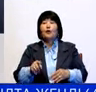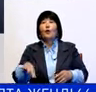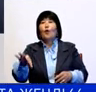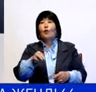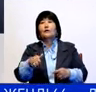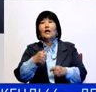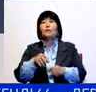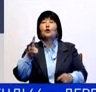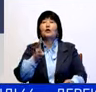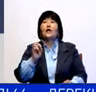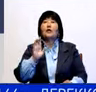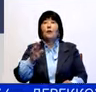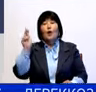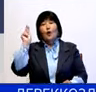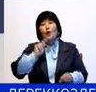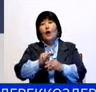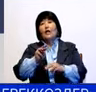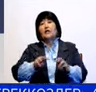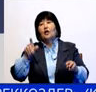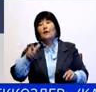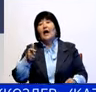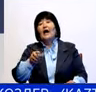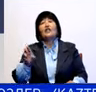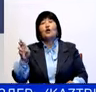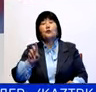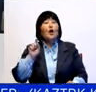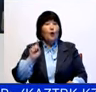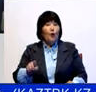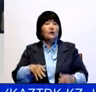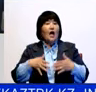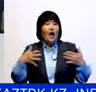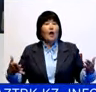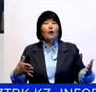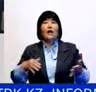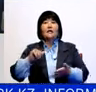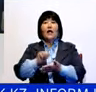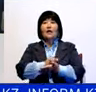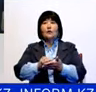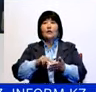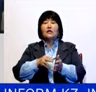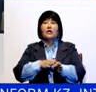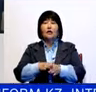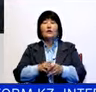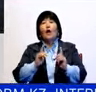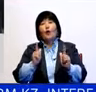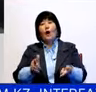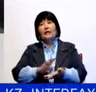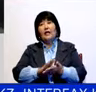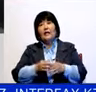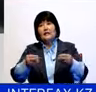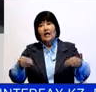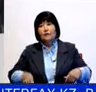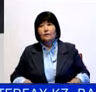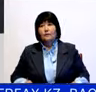әкімі Нұрлыбек Нәлібаев пен оқу ағарту министрі Ғани Бейсенбаев осындай ауқымды жол картасын нәтижелі іске асыруға уағдаласты.